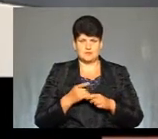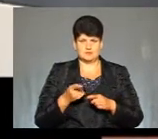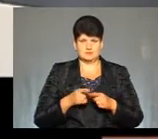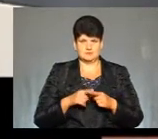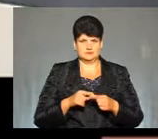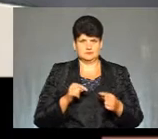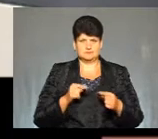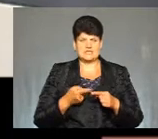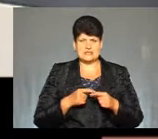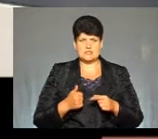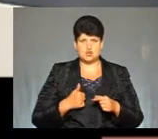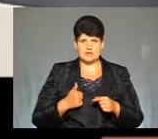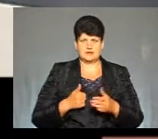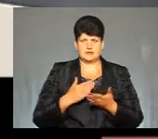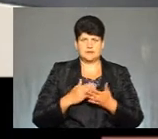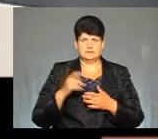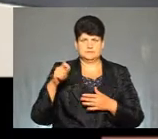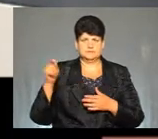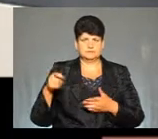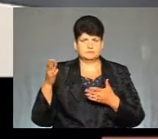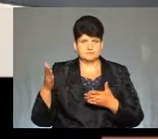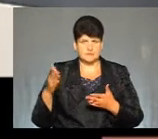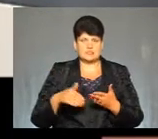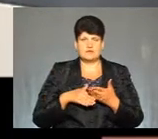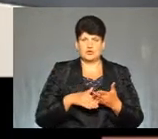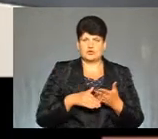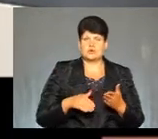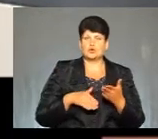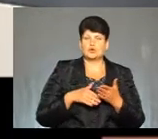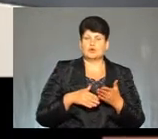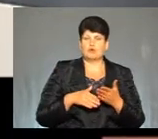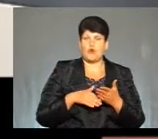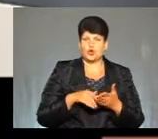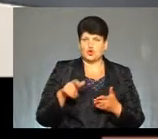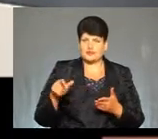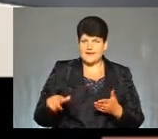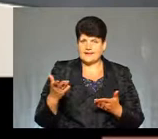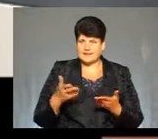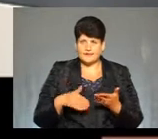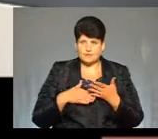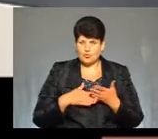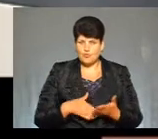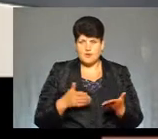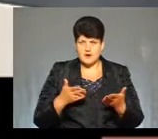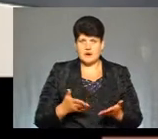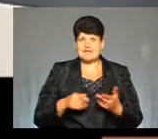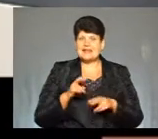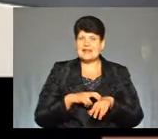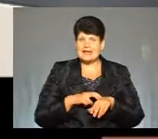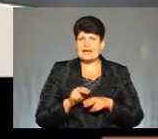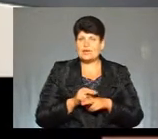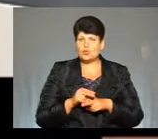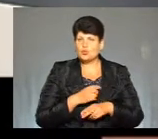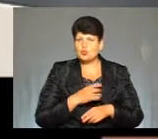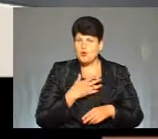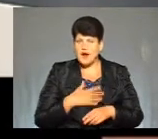що це солдати, які стоять на фронті, це волонтери, які допомагають, це лікарі, які лікують поранених, це навіть кінець